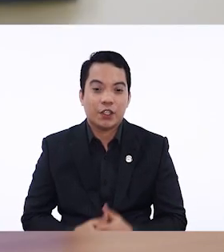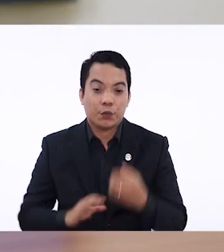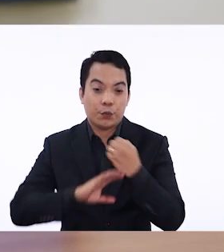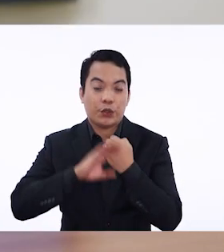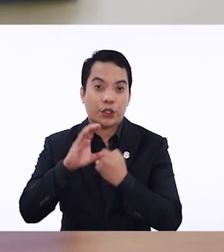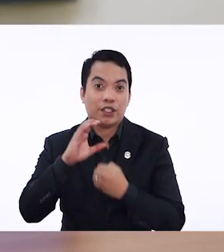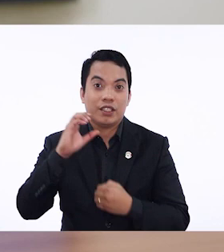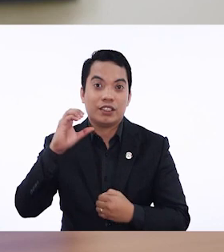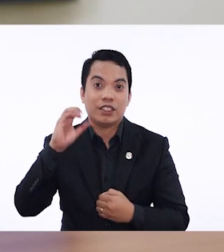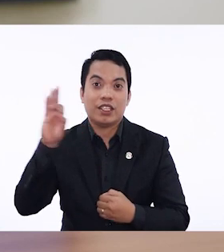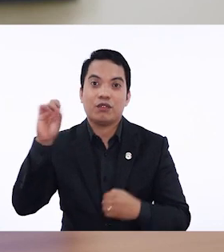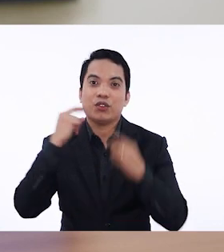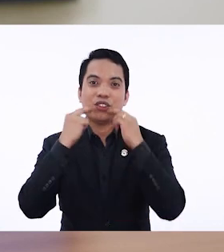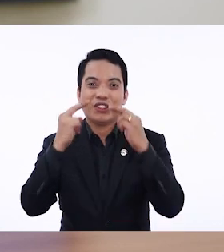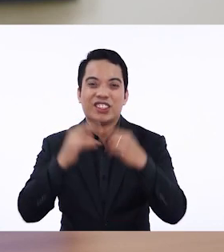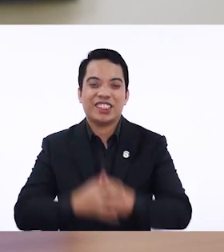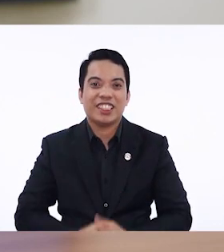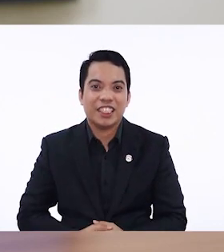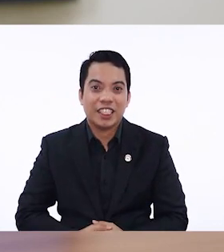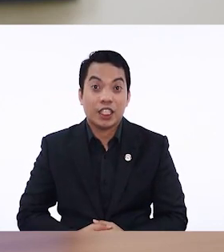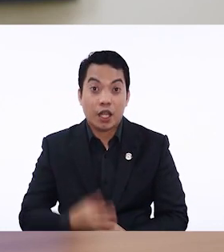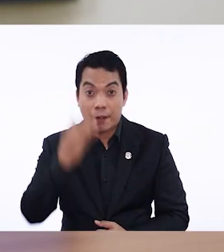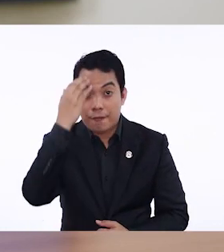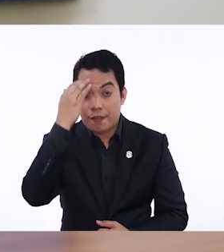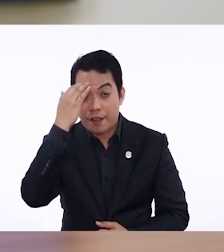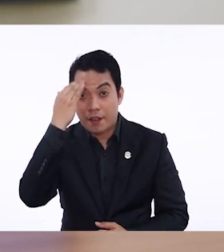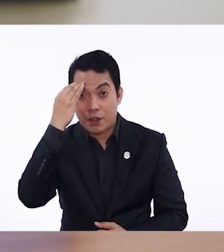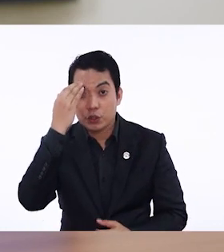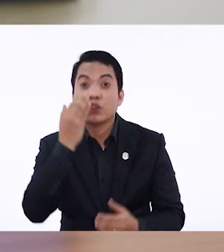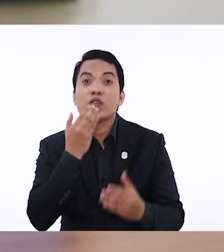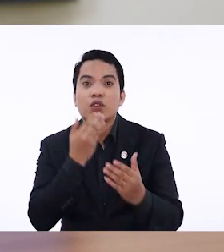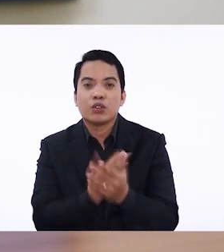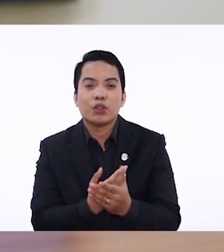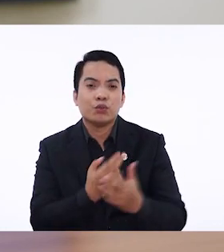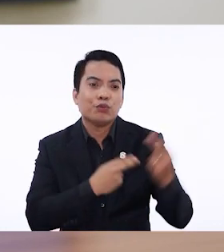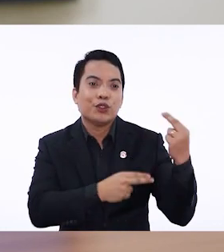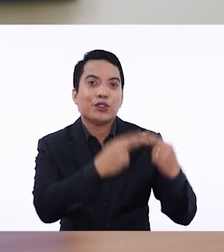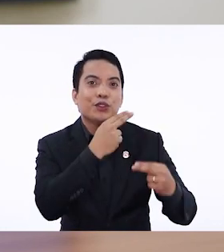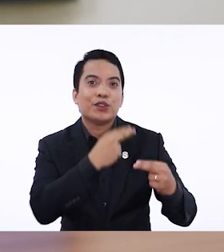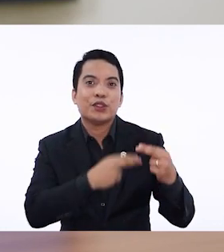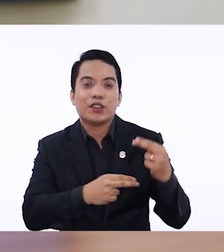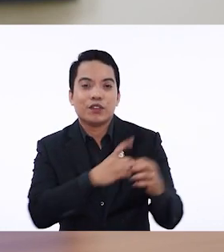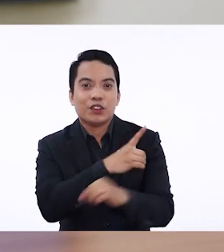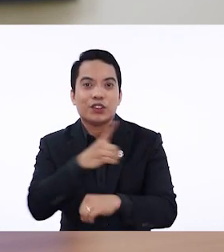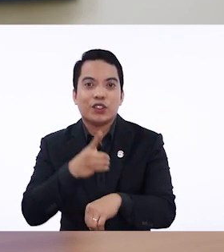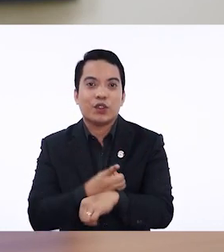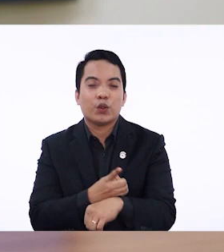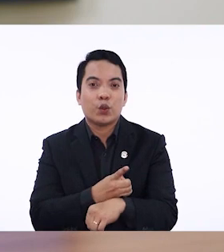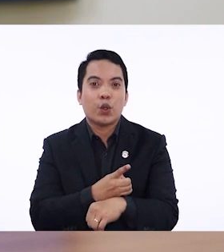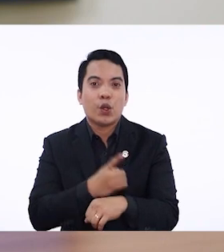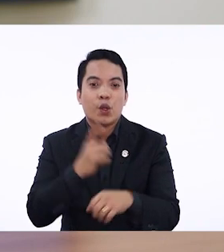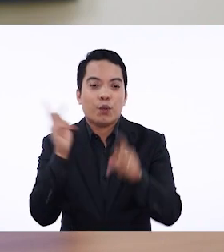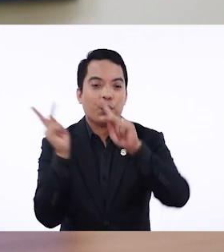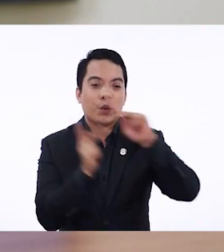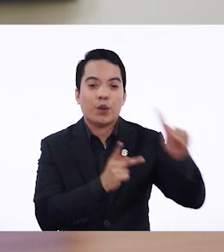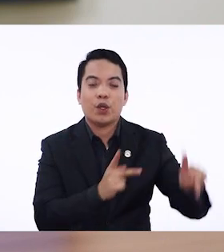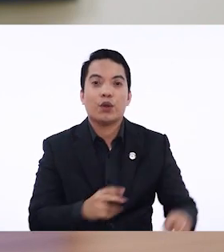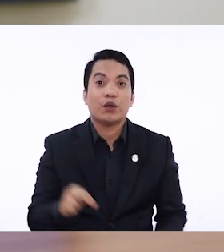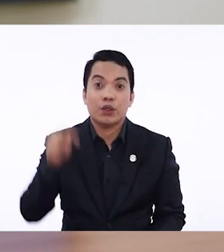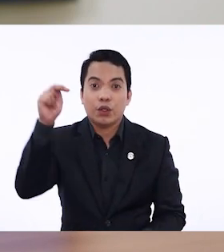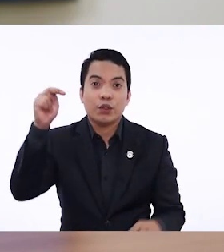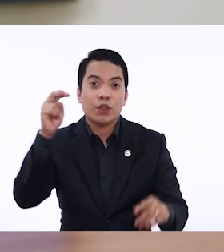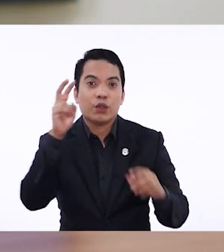Nagbabalik po ang CFO News. Kinilala ang magandang kasaysayan ng distrito ng Palawan North sa